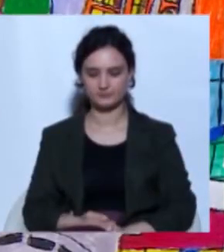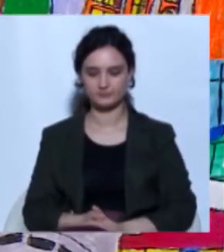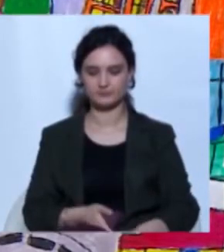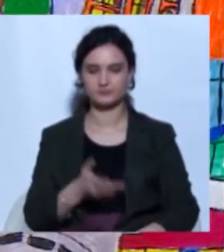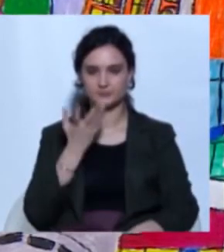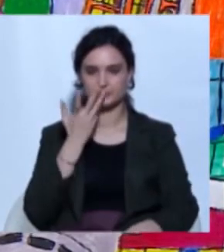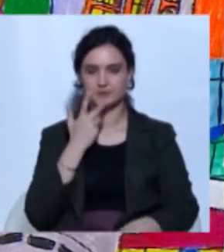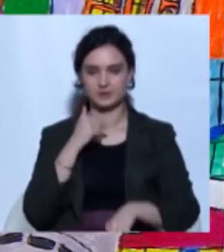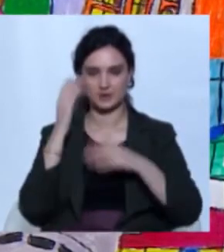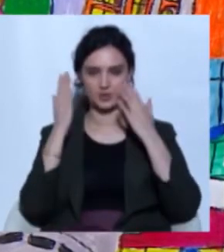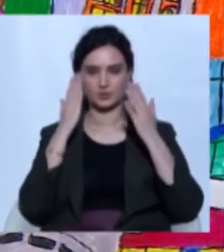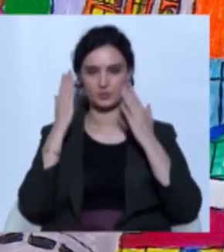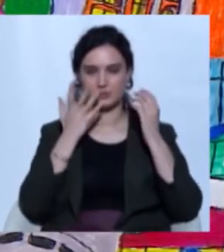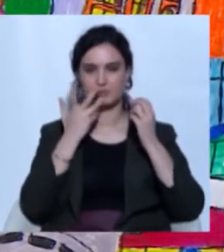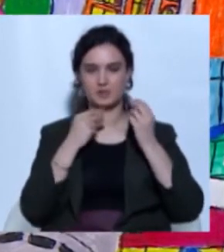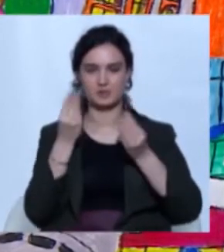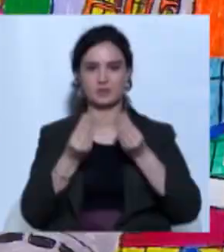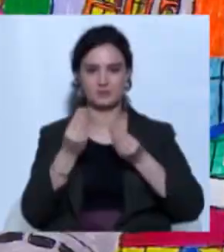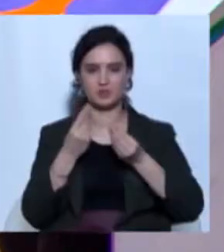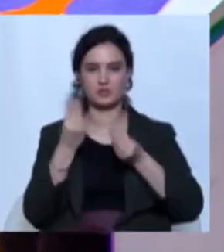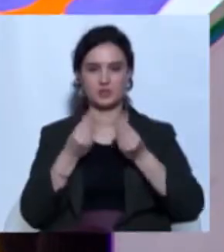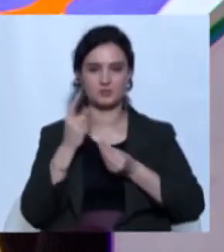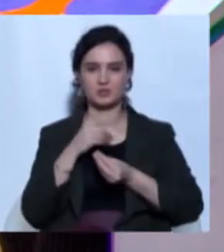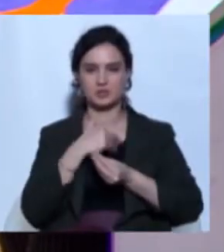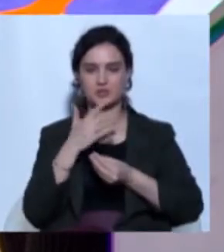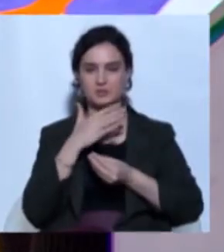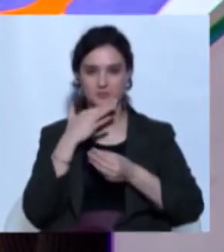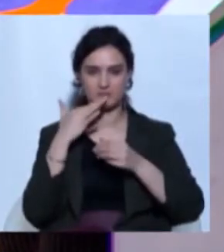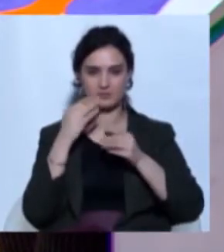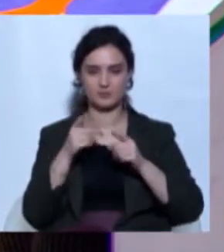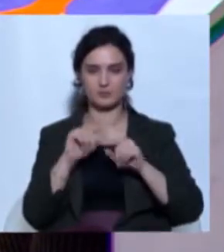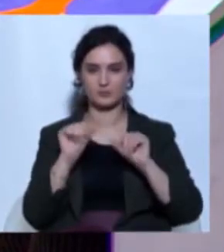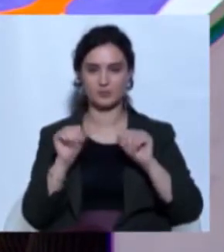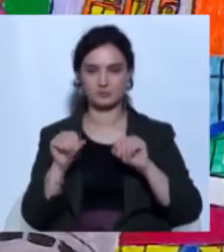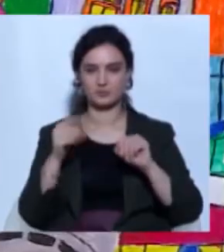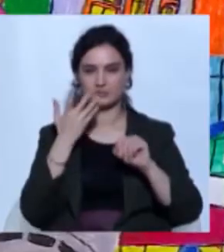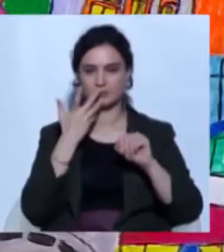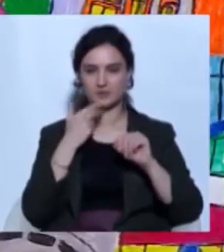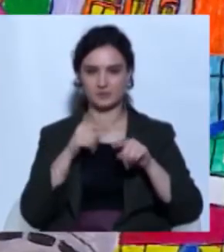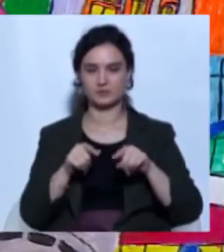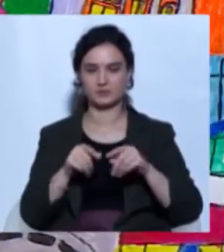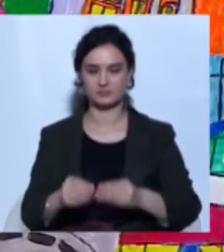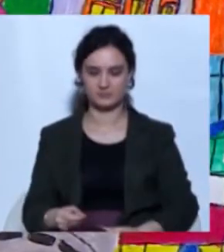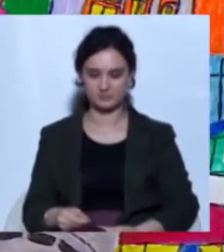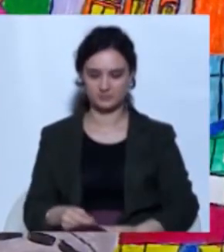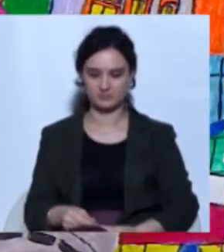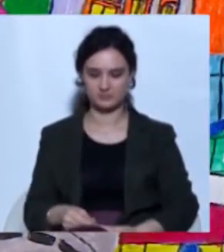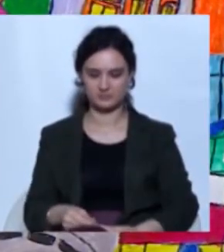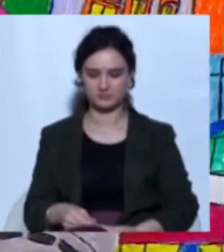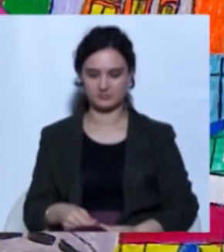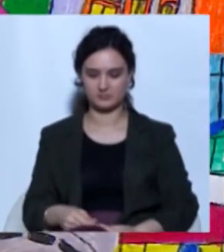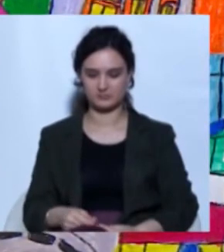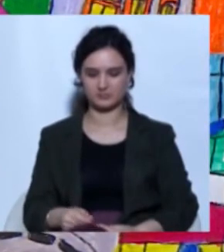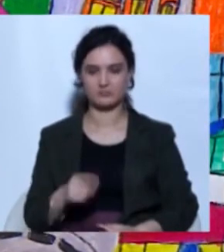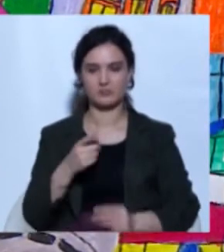ფერით გართობა, ფერით თამაში. ითამაშეთ რაც შეიძლება ბევრი, ფორმით, ფერით. აქ არ არის ეს, რომ